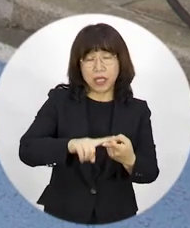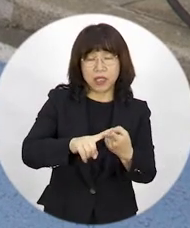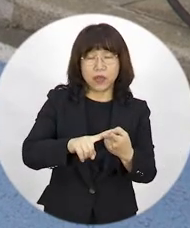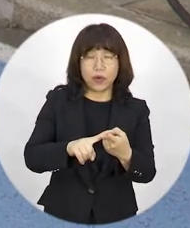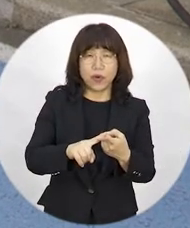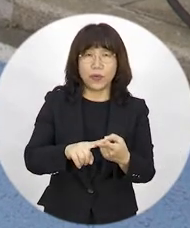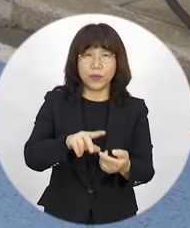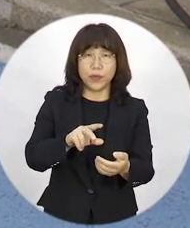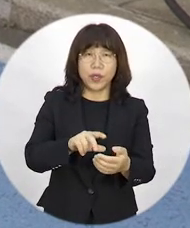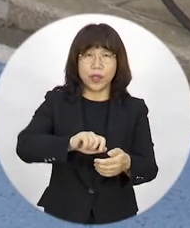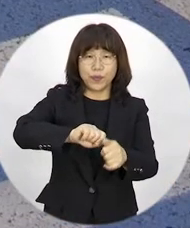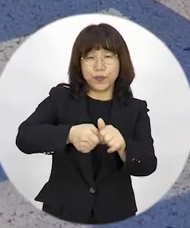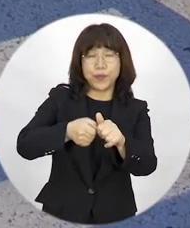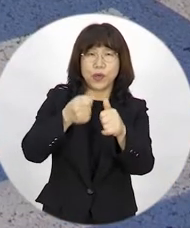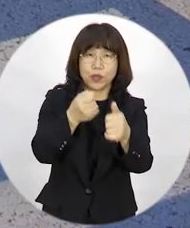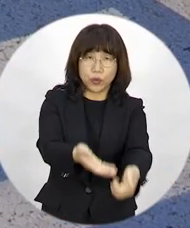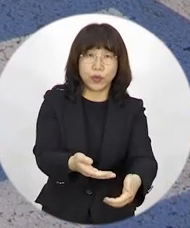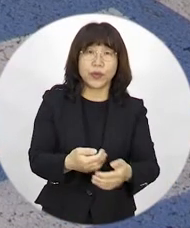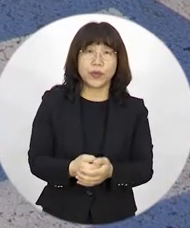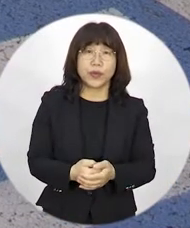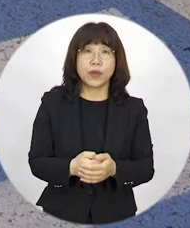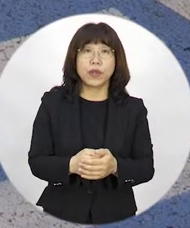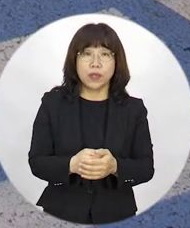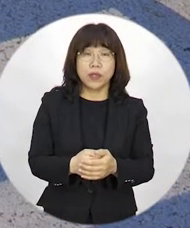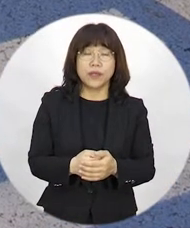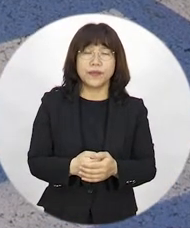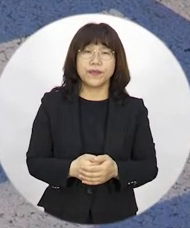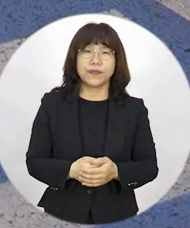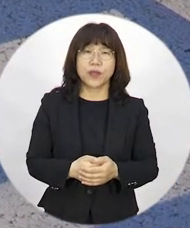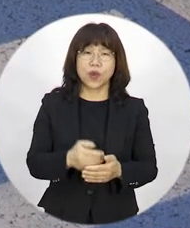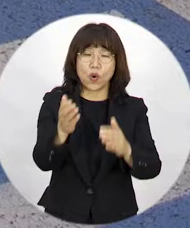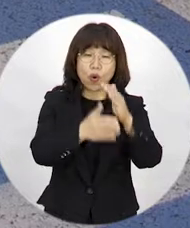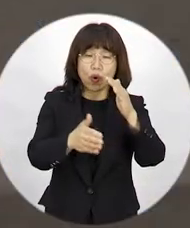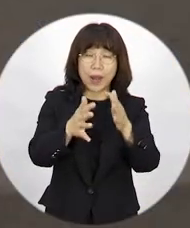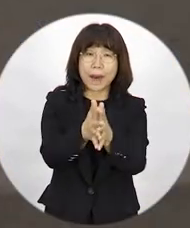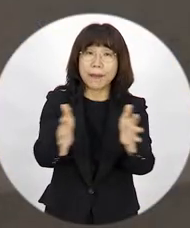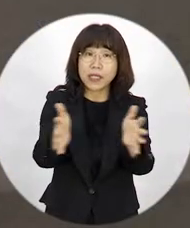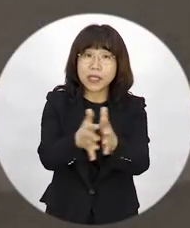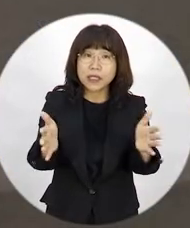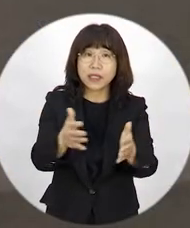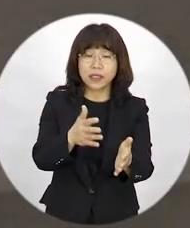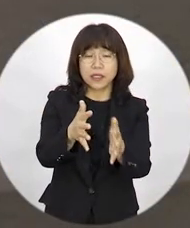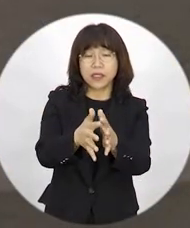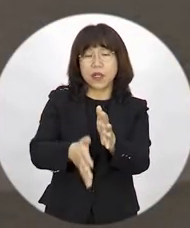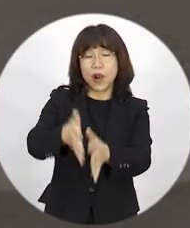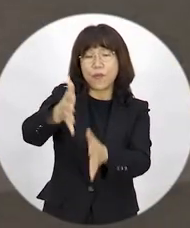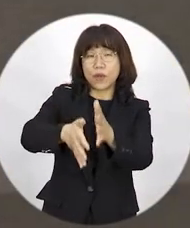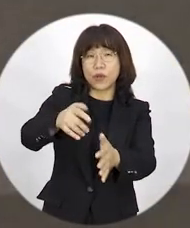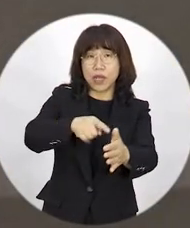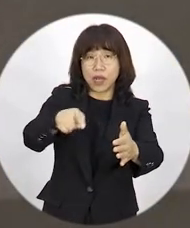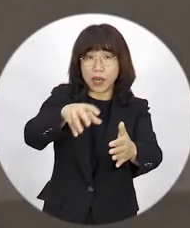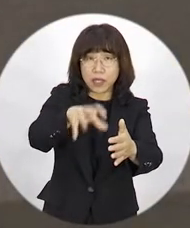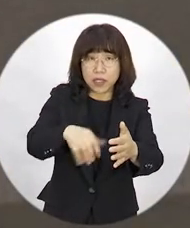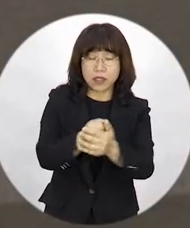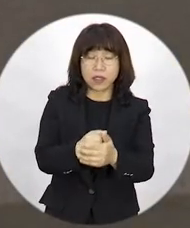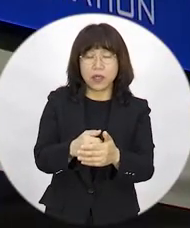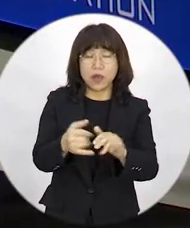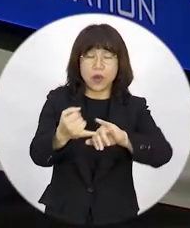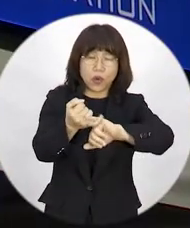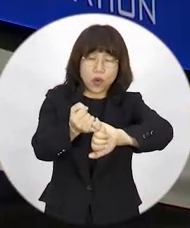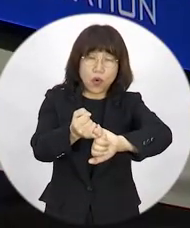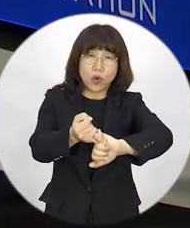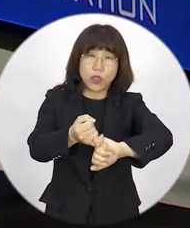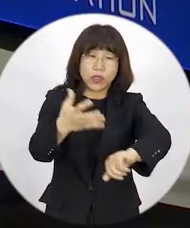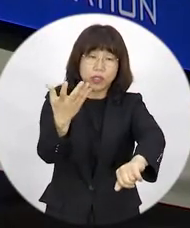충전시설 의무설치 규정에 따라 공공건물을 비롯해 공중이용시설, 공동주택 등의 건물에서는 각각의